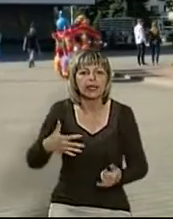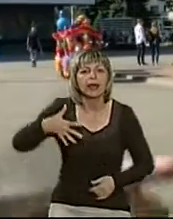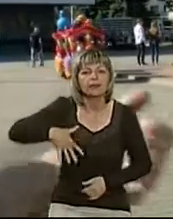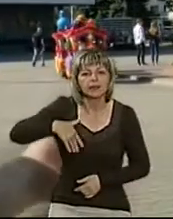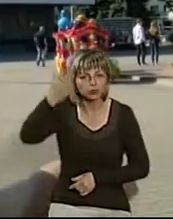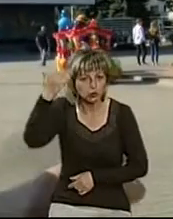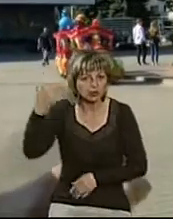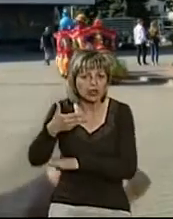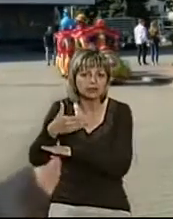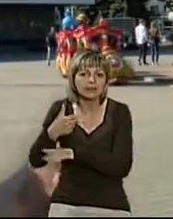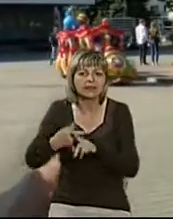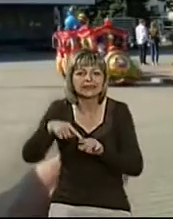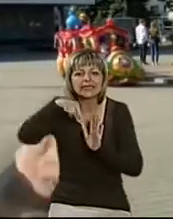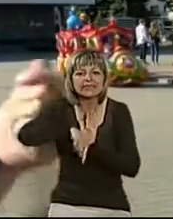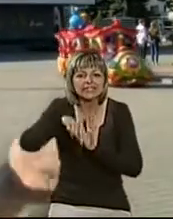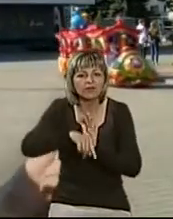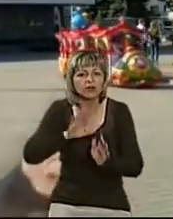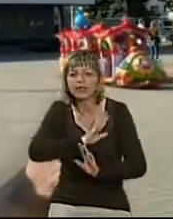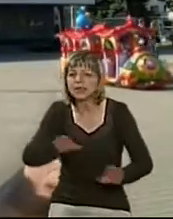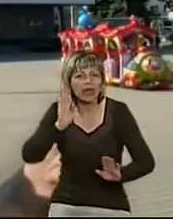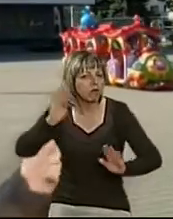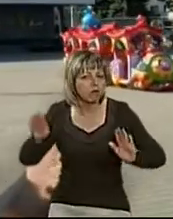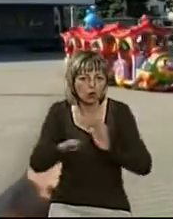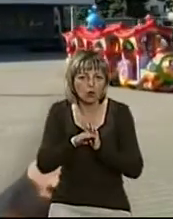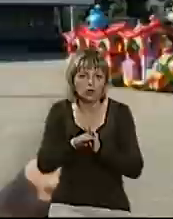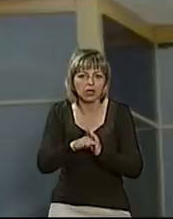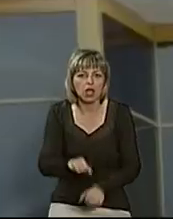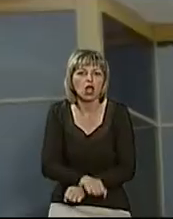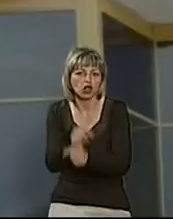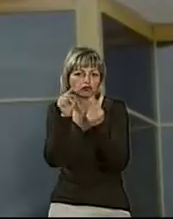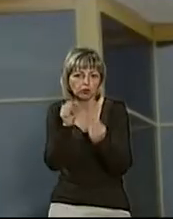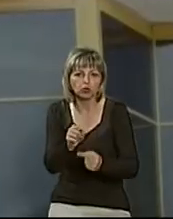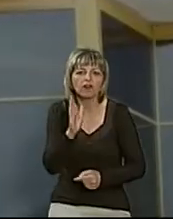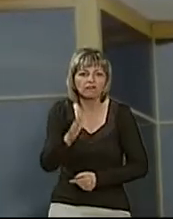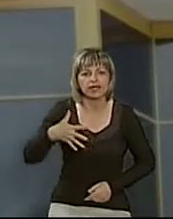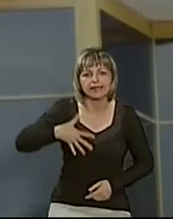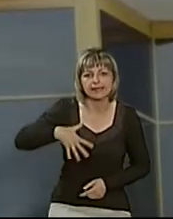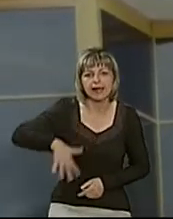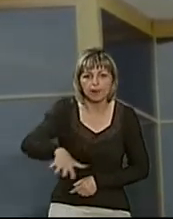кримсько-татарський прапор – це символ непокори, це символ спротиву в Криму.